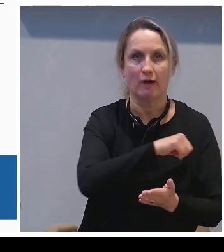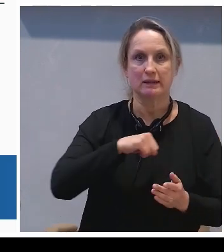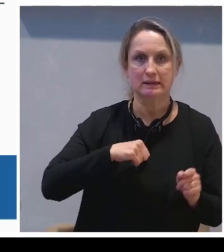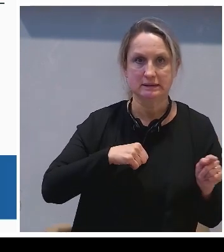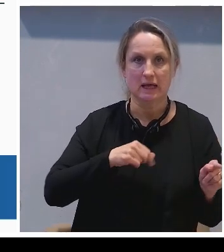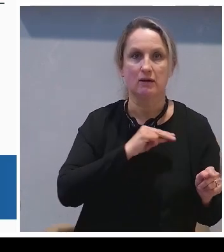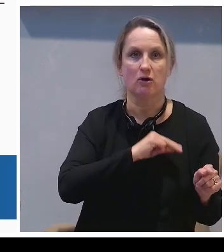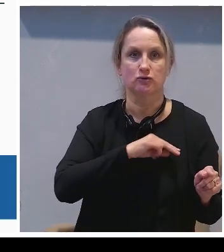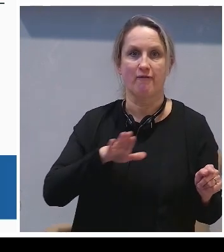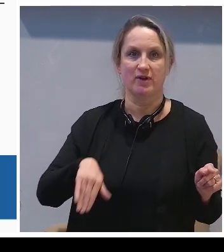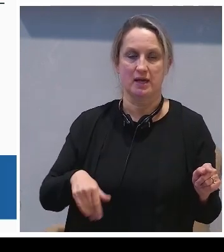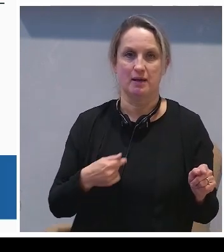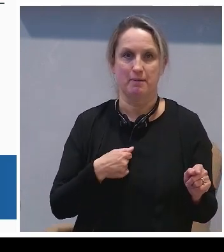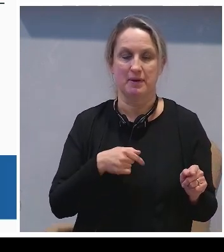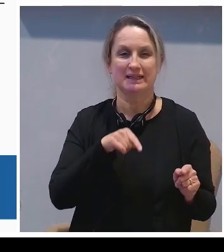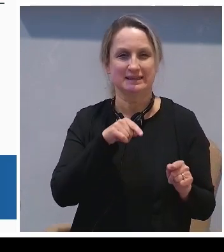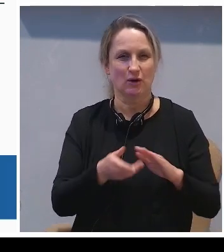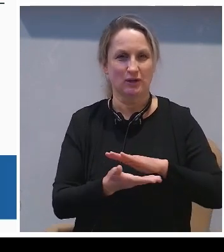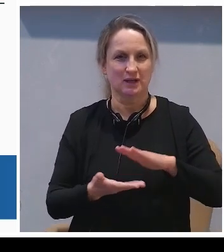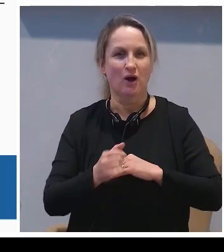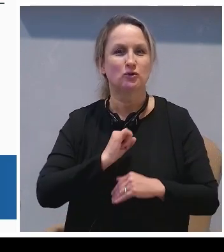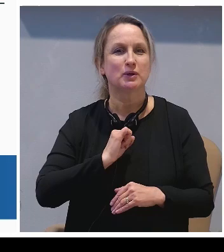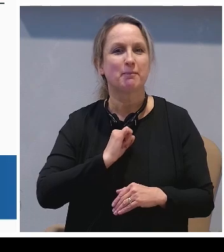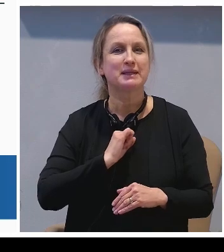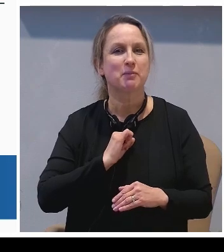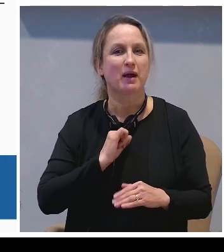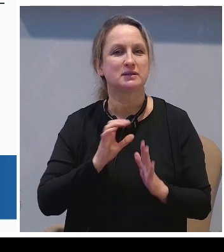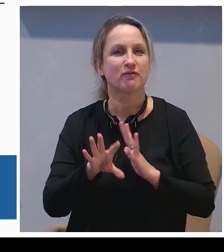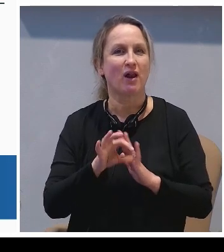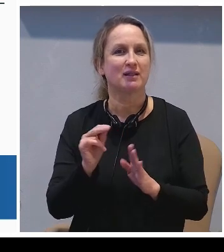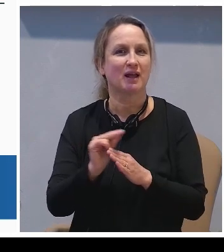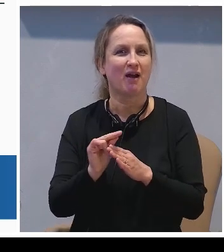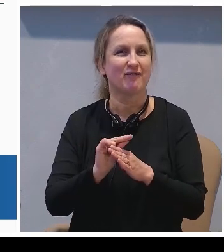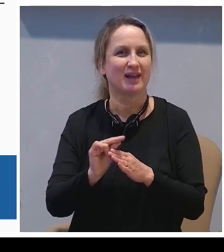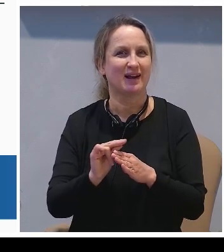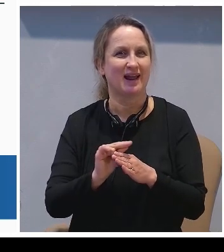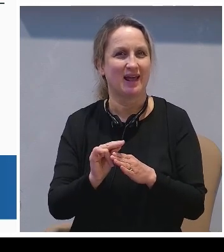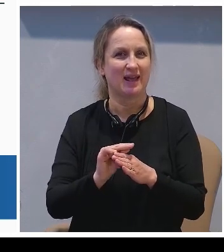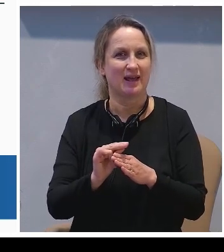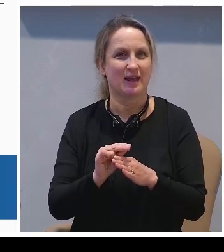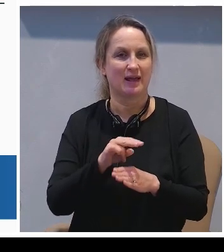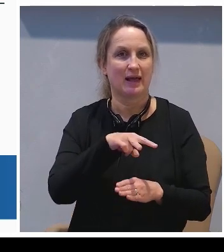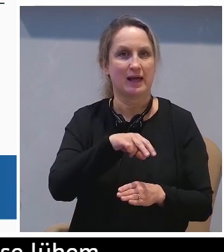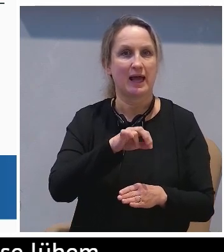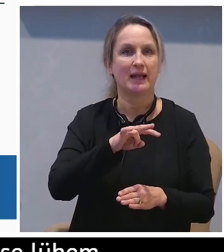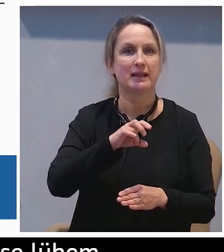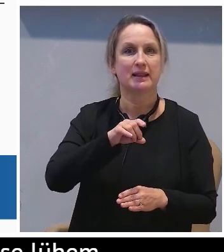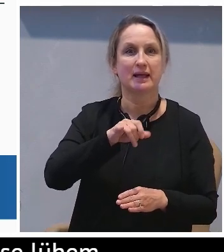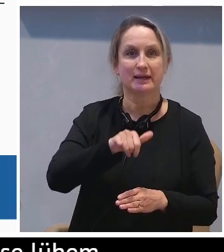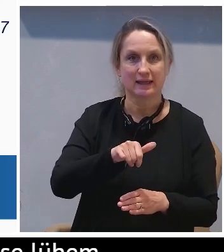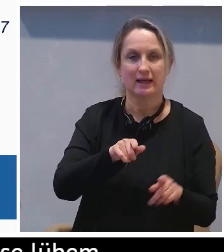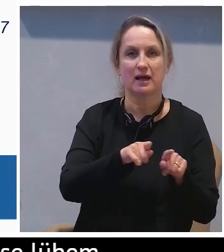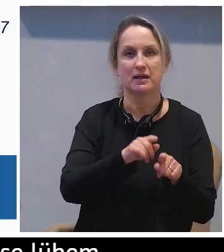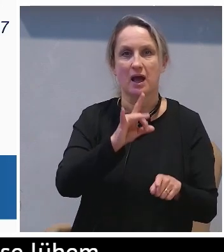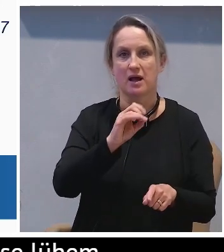in Et see oli see Estonia who alus, are miks still ambulatory valiti siis and would be sellele suitable for the ravile exon 51 treatment. Henri ja Ralf. And that was